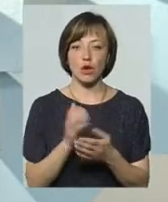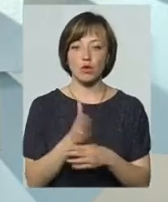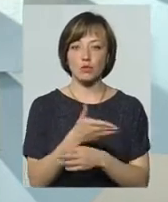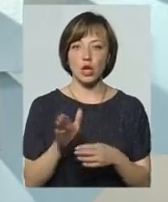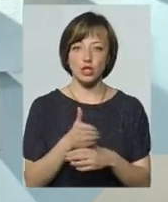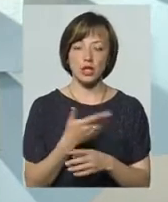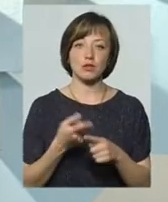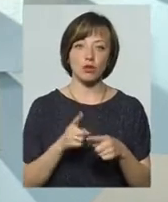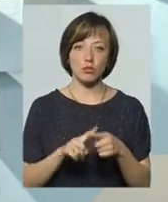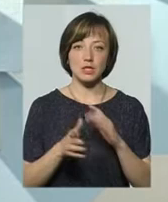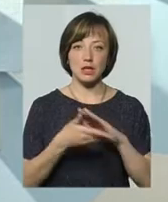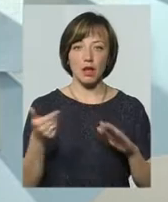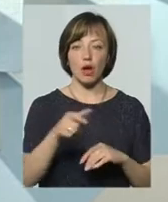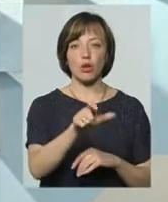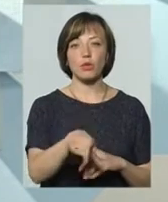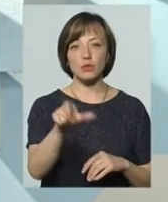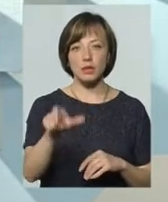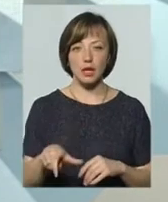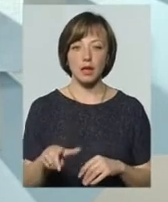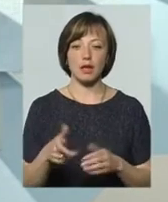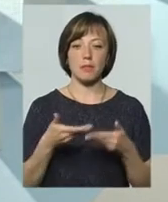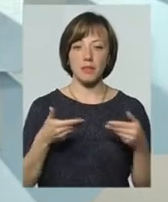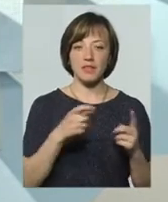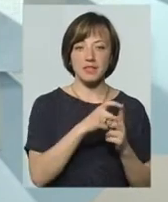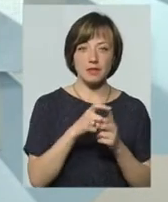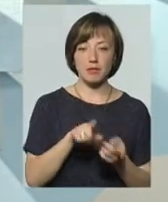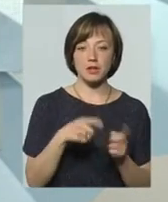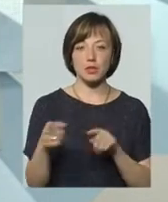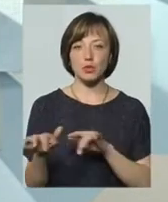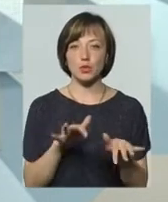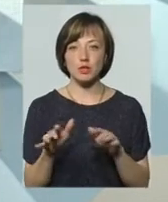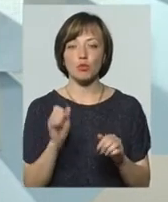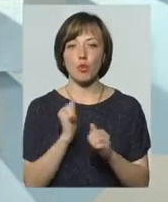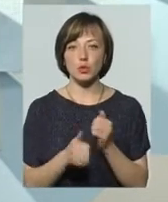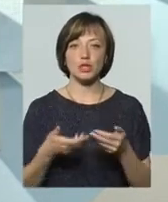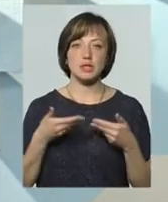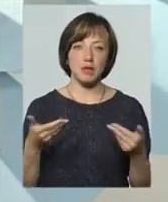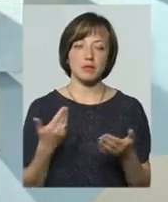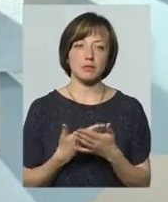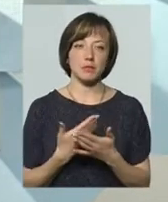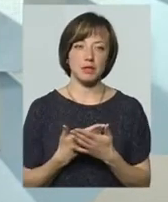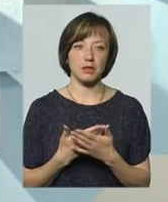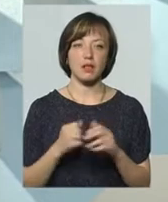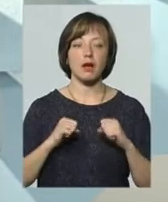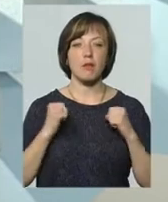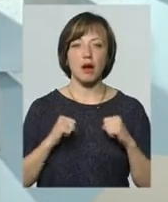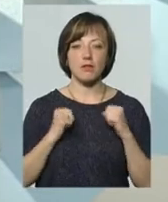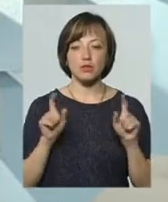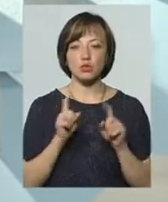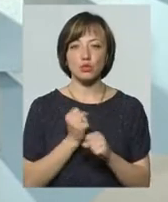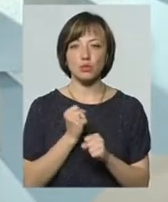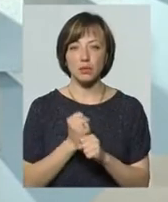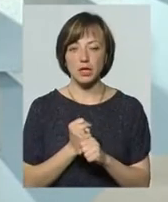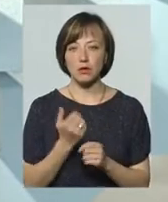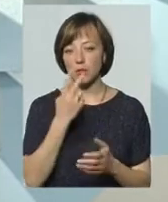розпоряджатися. Тому я закликаю, дійсно закликаю, щоб ми від слів прийшли до дій, до того, щоб кожен з нас там намагався щось зробити.